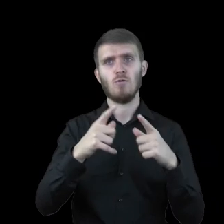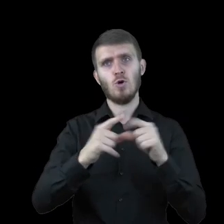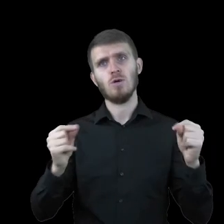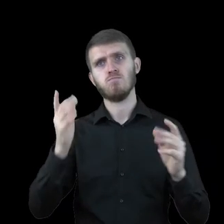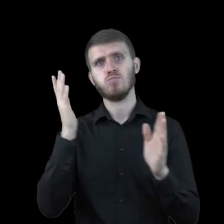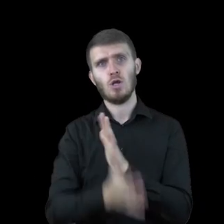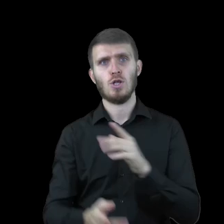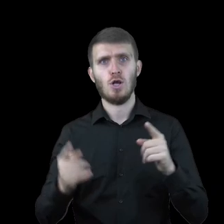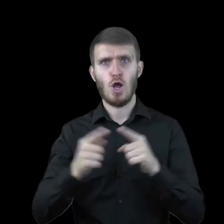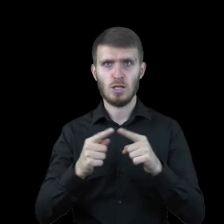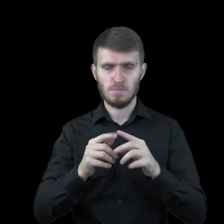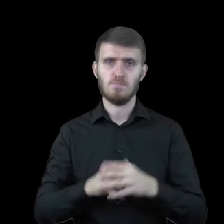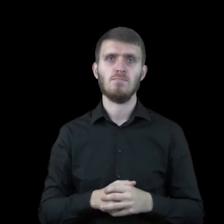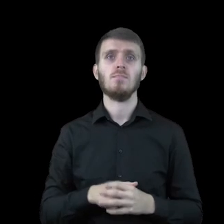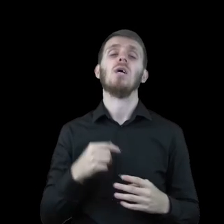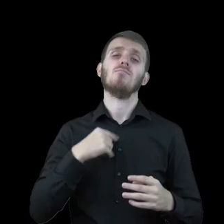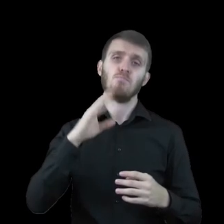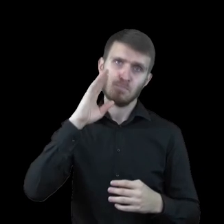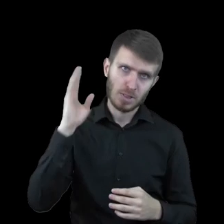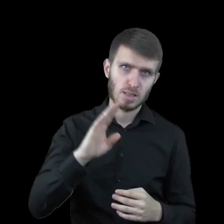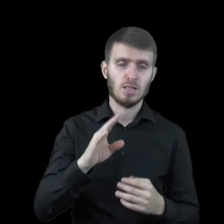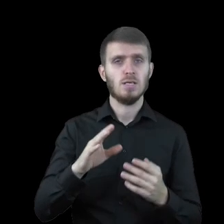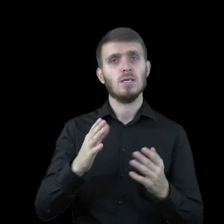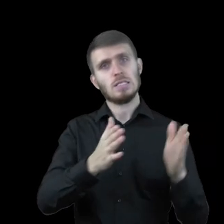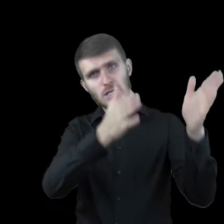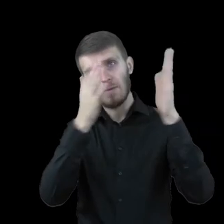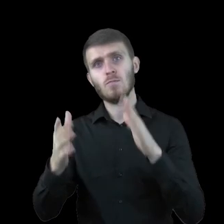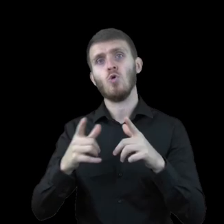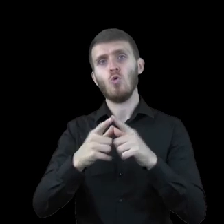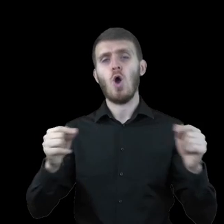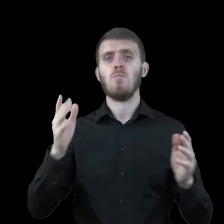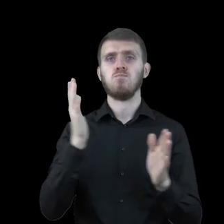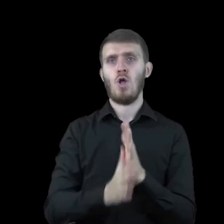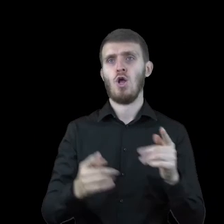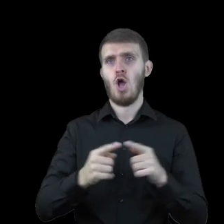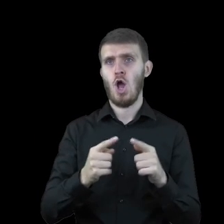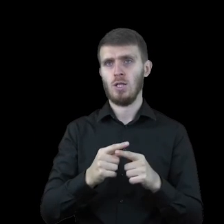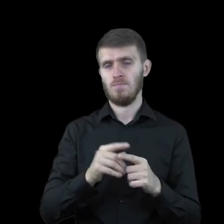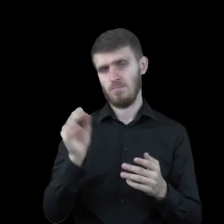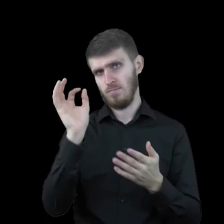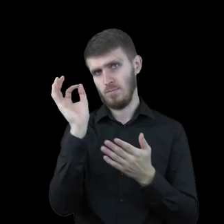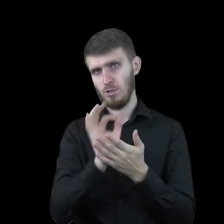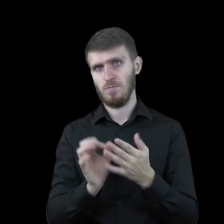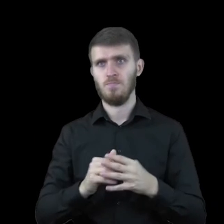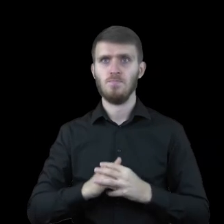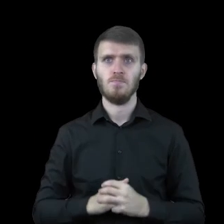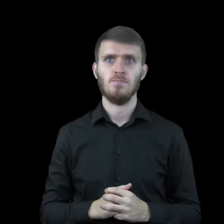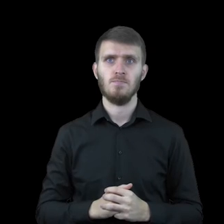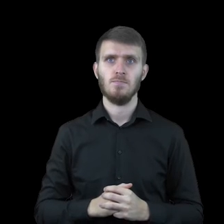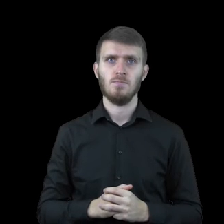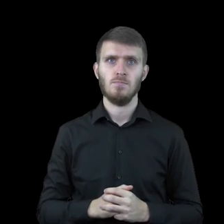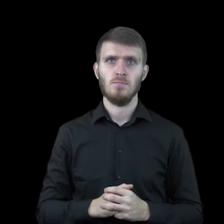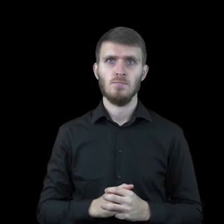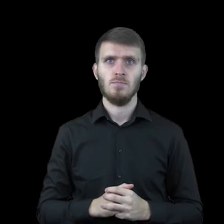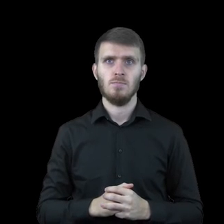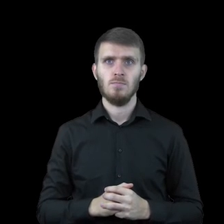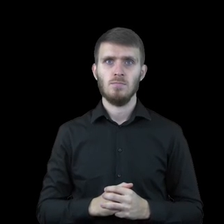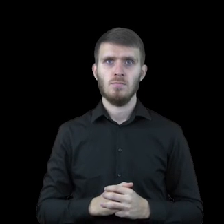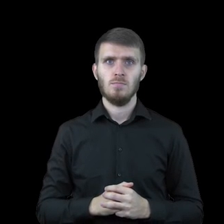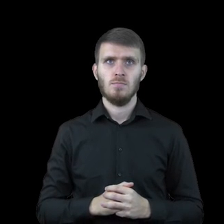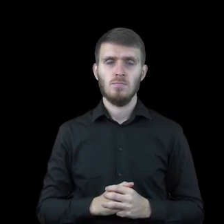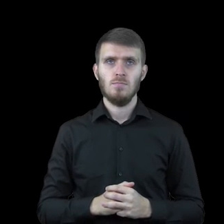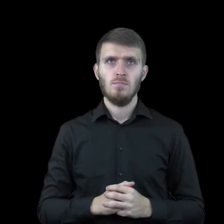zachodzi w trójkącie prostokątnym, czyli musimy sobie narysować jeszcze jeden trójkąt prostokątny. Ja,